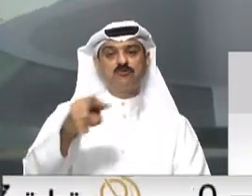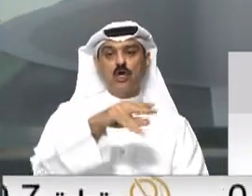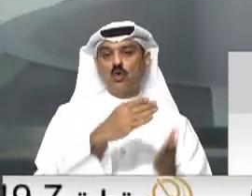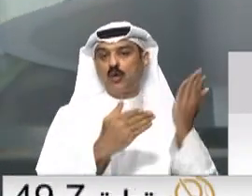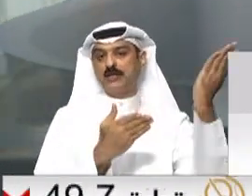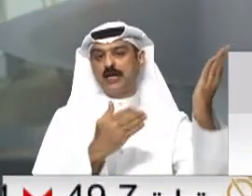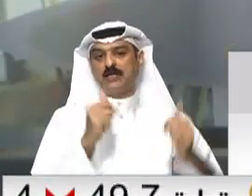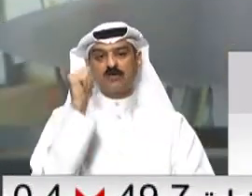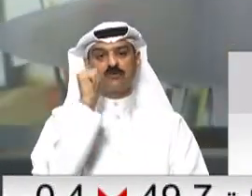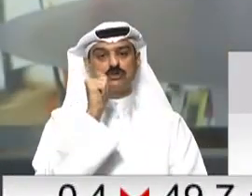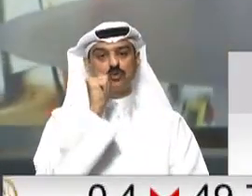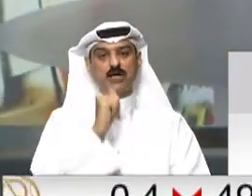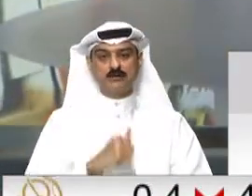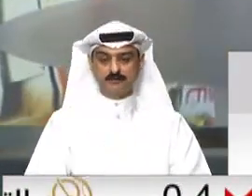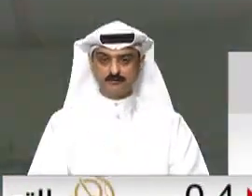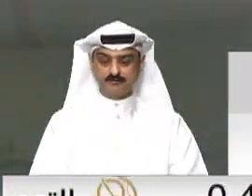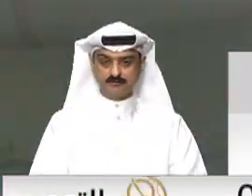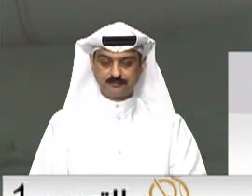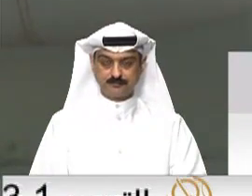السودانيين.